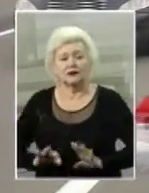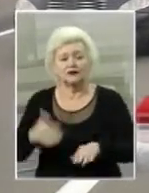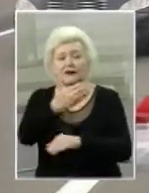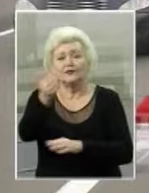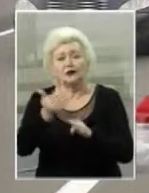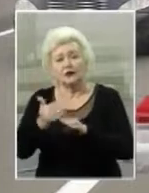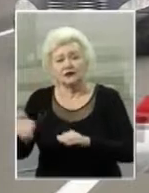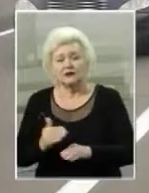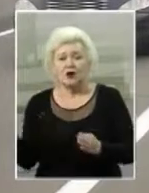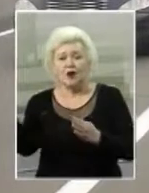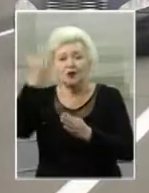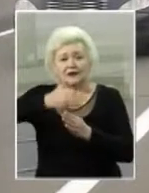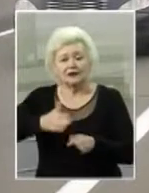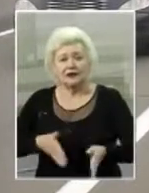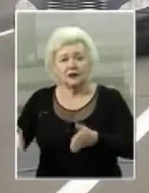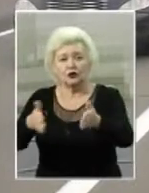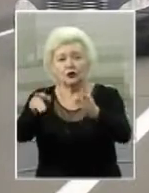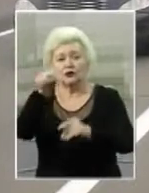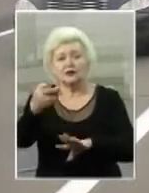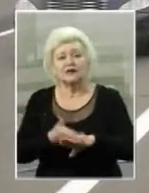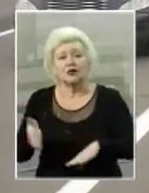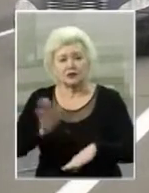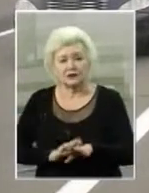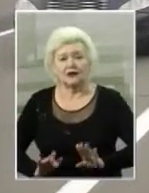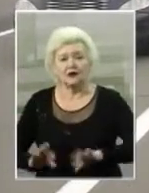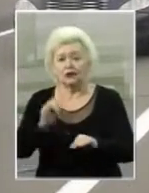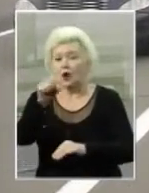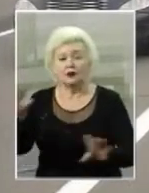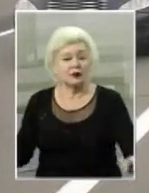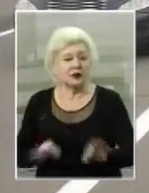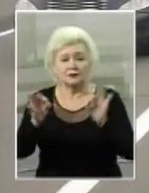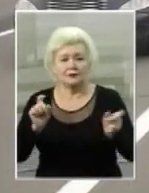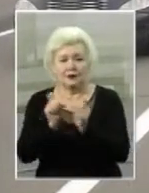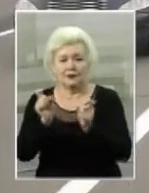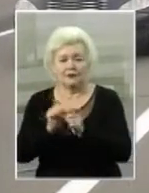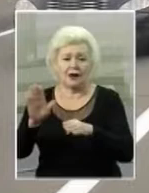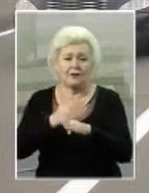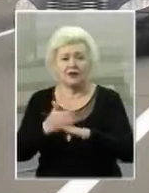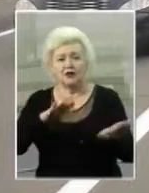Вони частково перекрили дорогу. Звісно, це ускладнило рух, але жодних ексцесів між